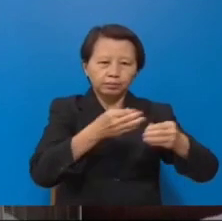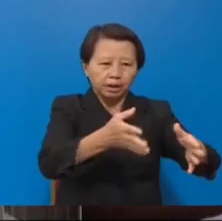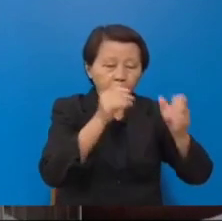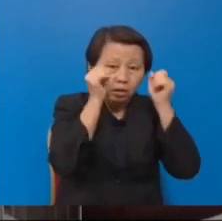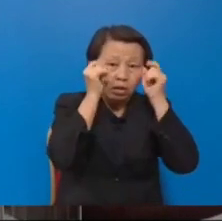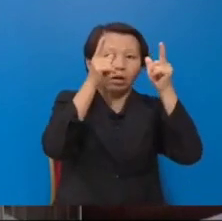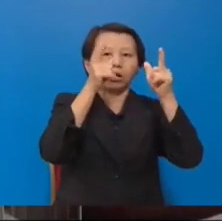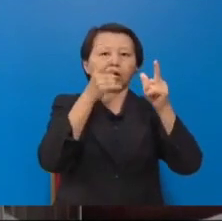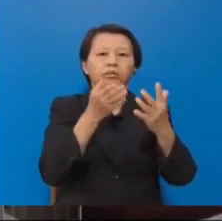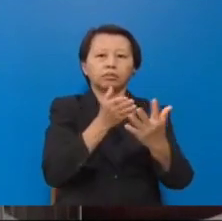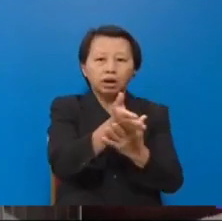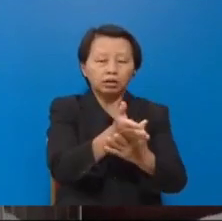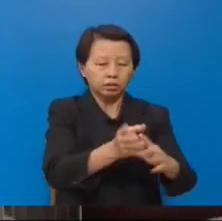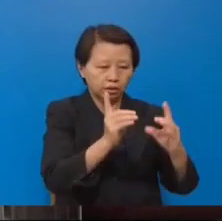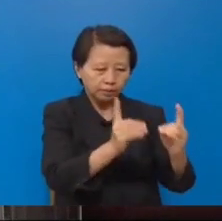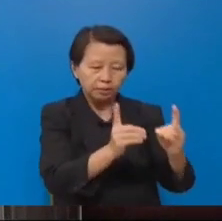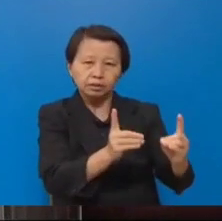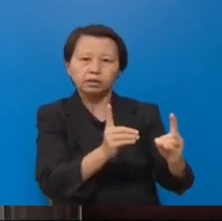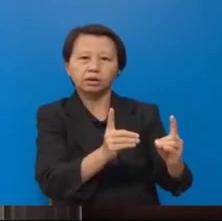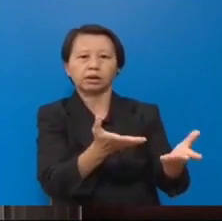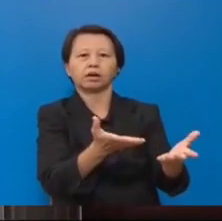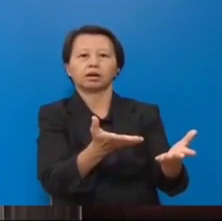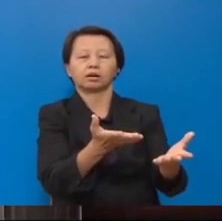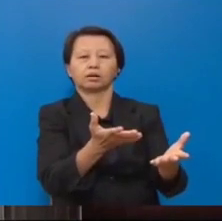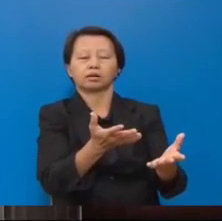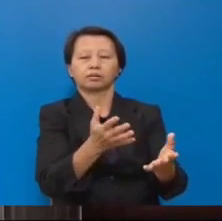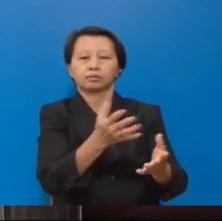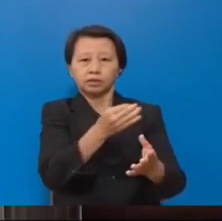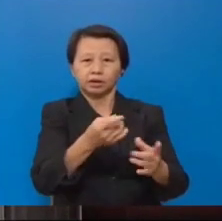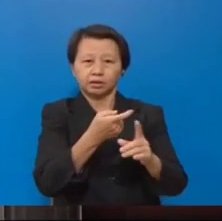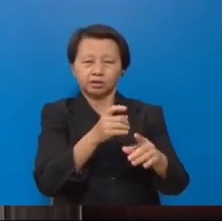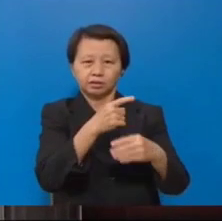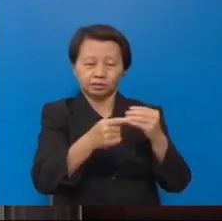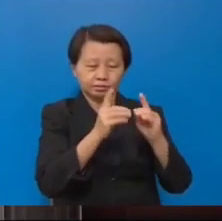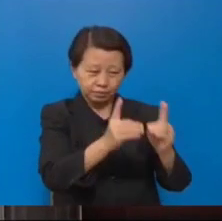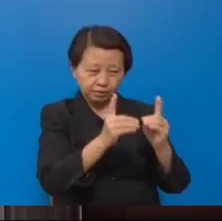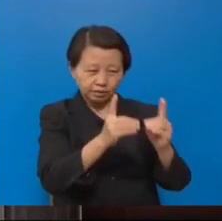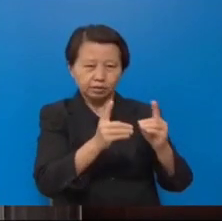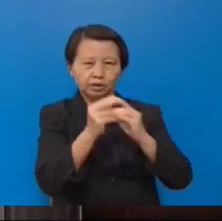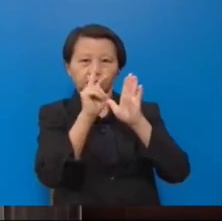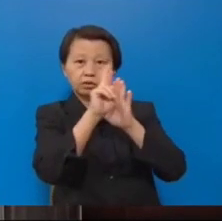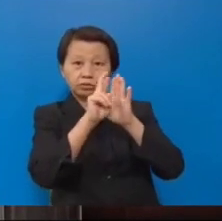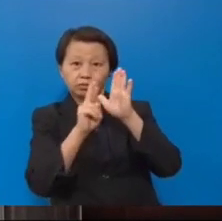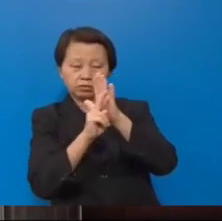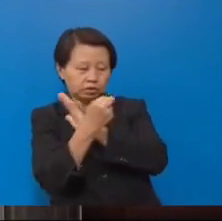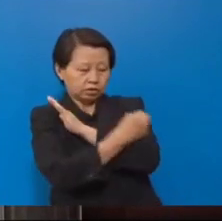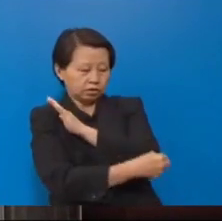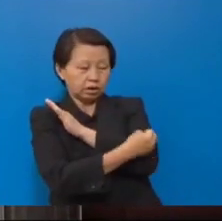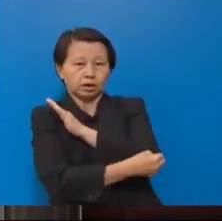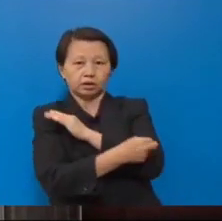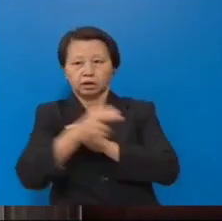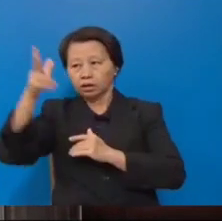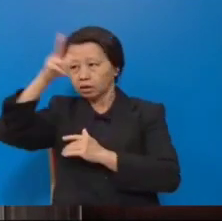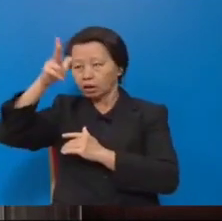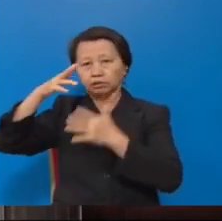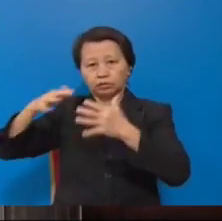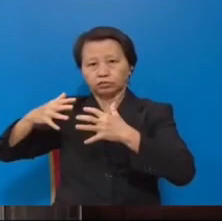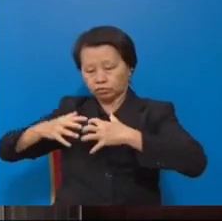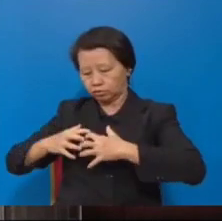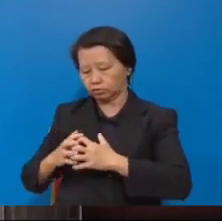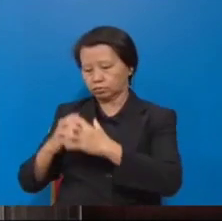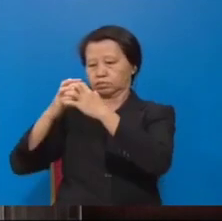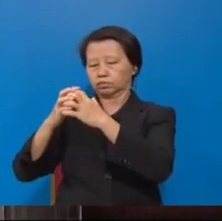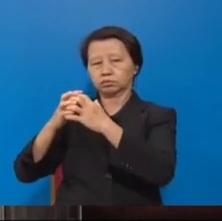pendidikan atau pengetahuan sebagainya dari segi pendidikan rukun negara kerajaan telah pun menubuhkan